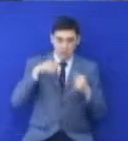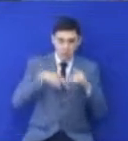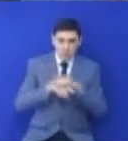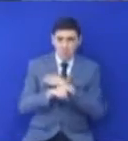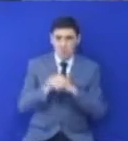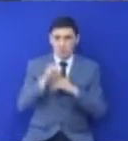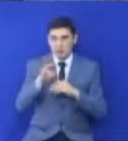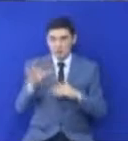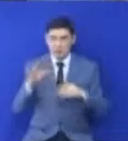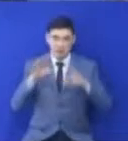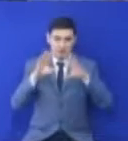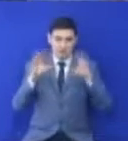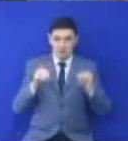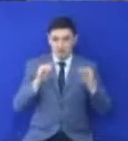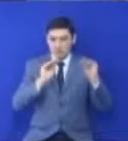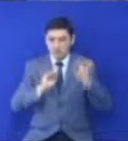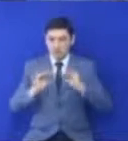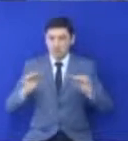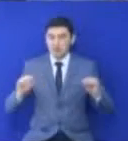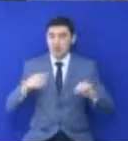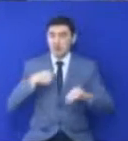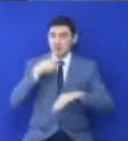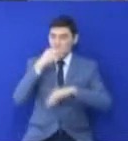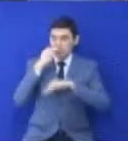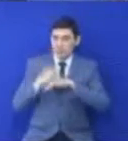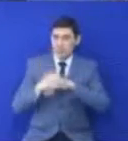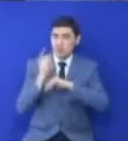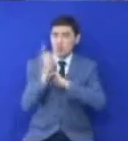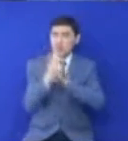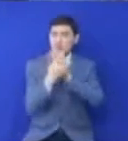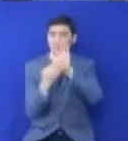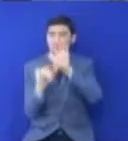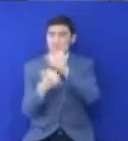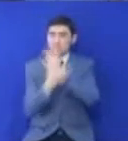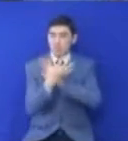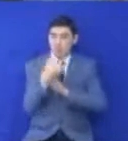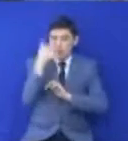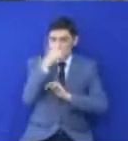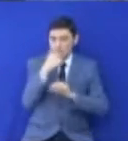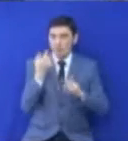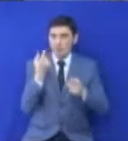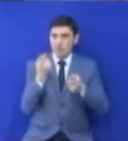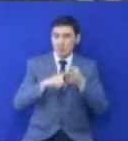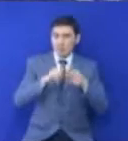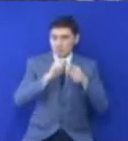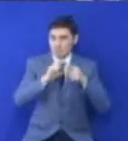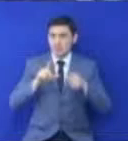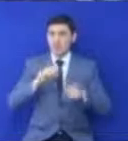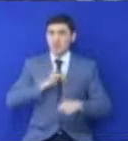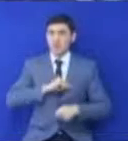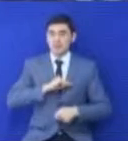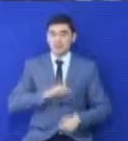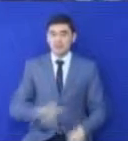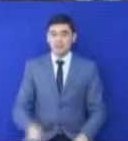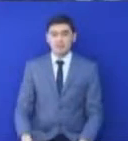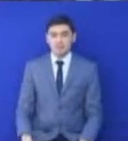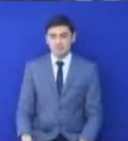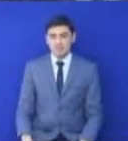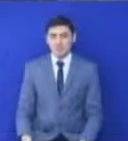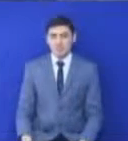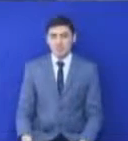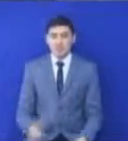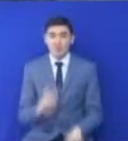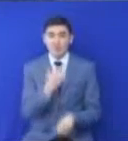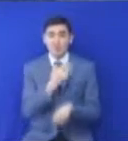кешенін монтаждау да менің мойнымда болды. Осылайша 1965 жылы телеорталық жұмысын бастады. Кейіпкеріміз болашақ